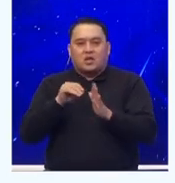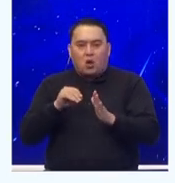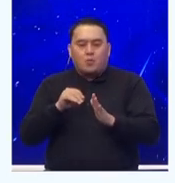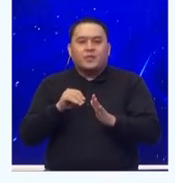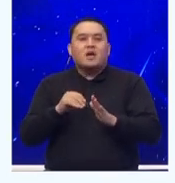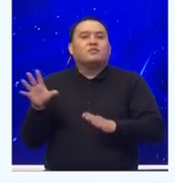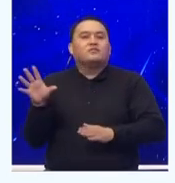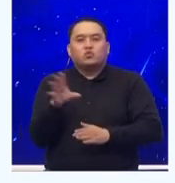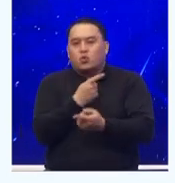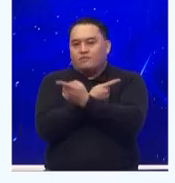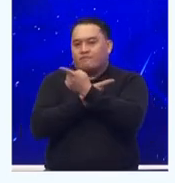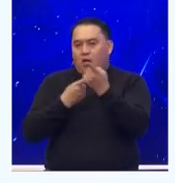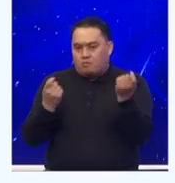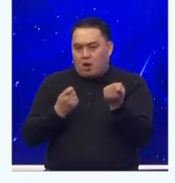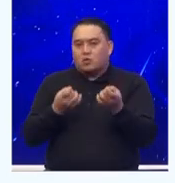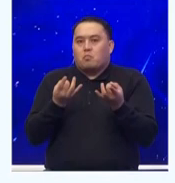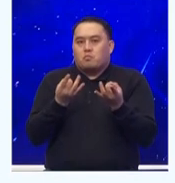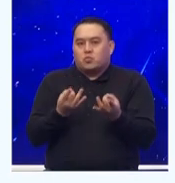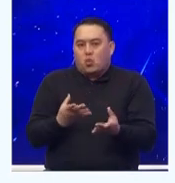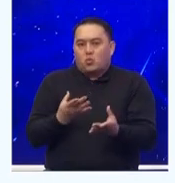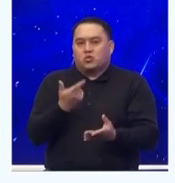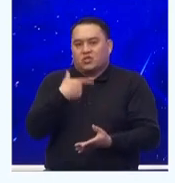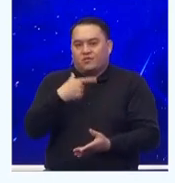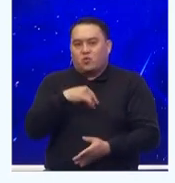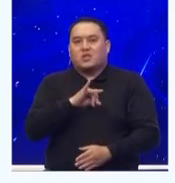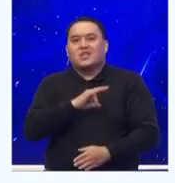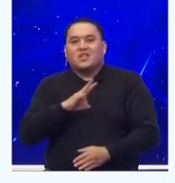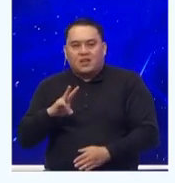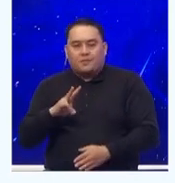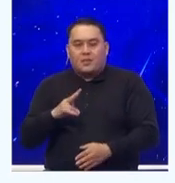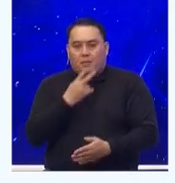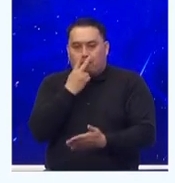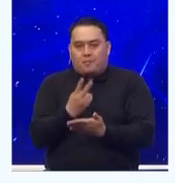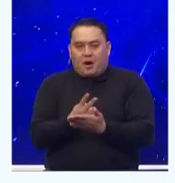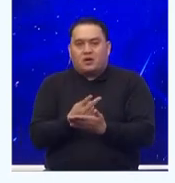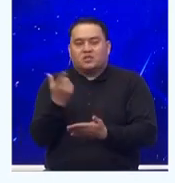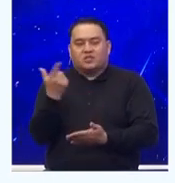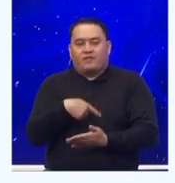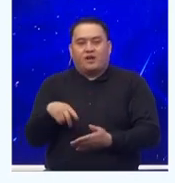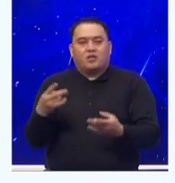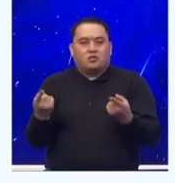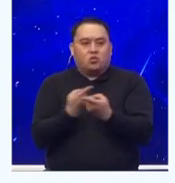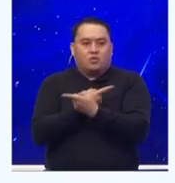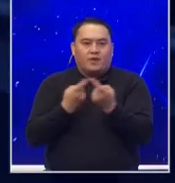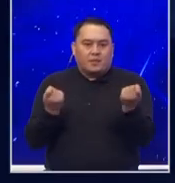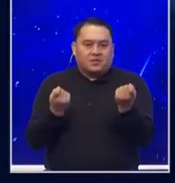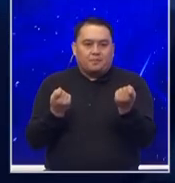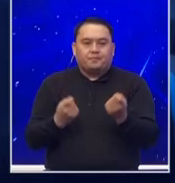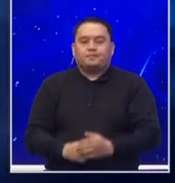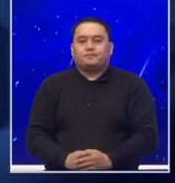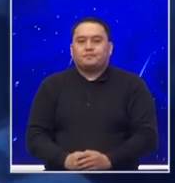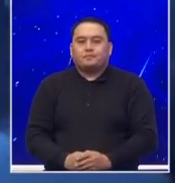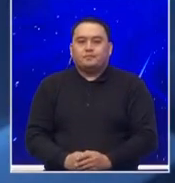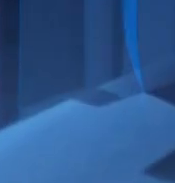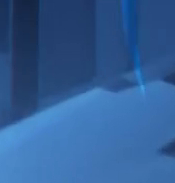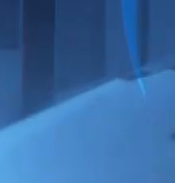jtsu.sailau.kz. Все, что для этого нужно, это просто ввести свой ИИН. И на экране появится вся необходимая информация. Панау